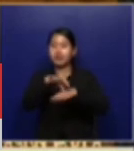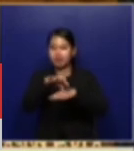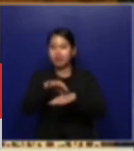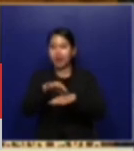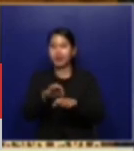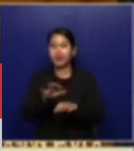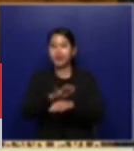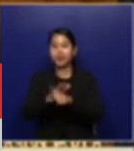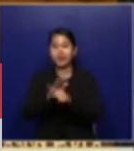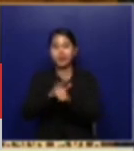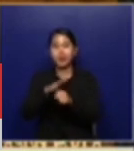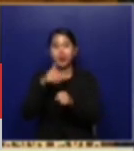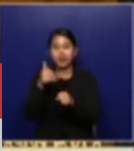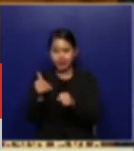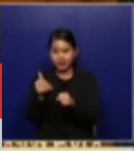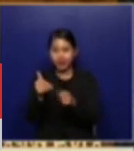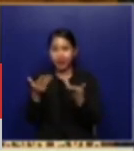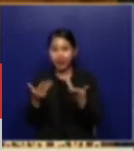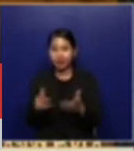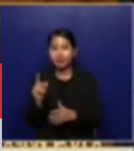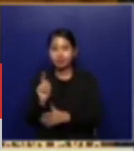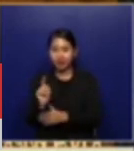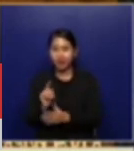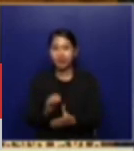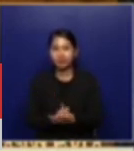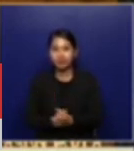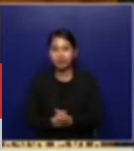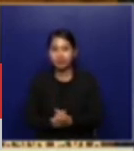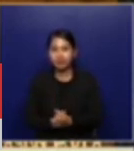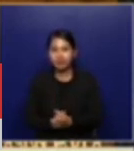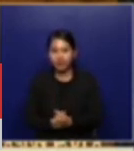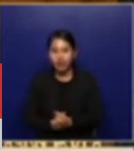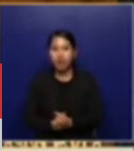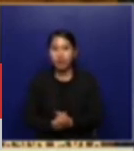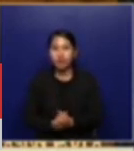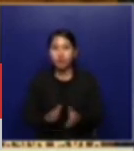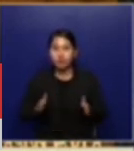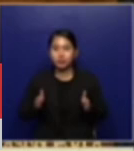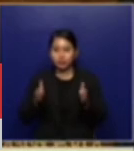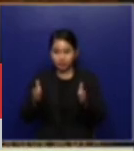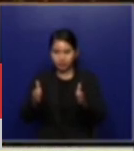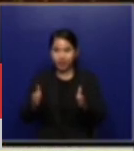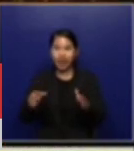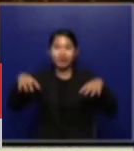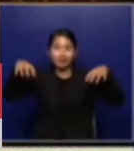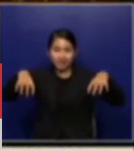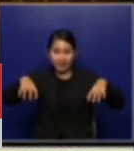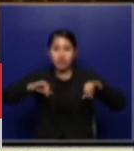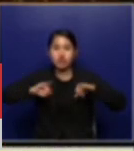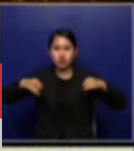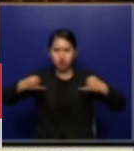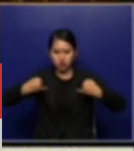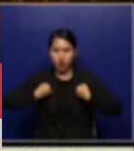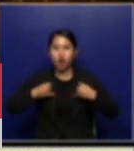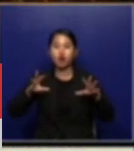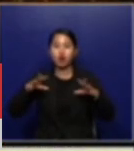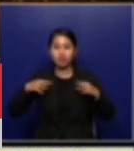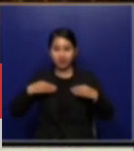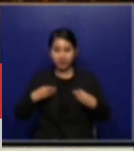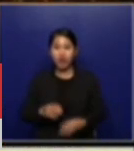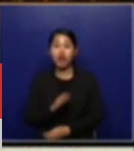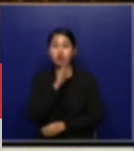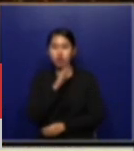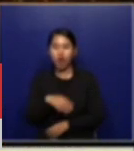ล้วสิ่งที่สำคัญที่สุดก็คือต้องได้รับความยินยอมจากเจ้าของพื้นที่ทั้งสองฝั่งนะครับแล้วหลังจากนั้นถ้าได้รับ